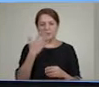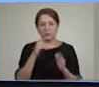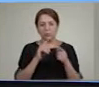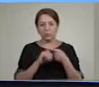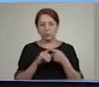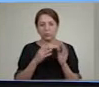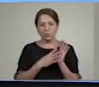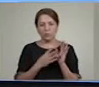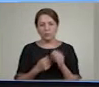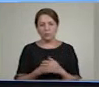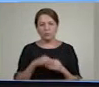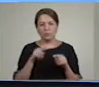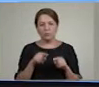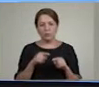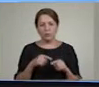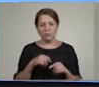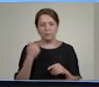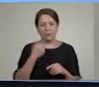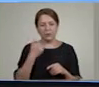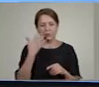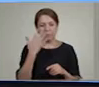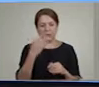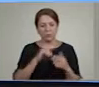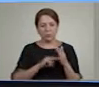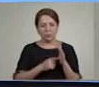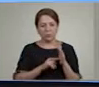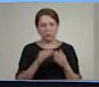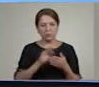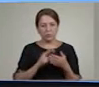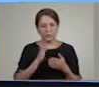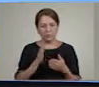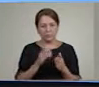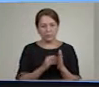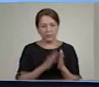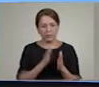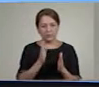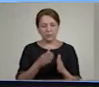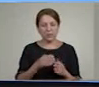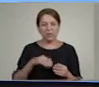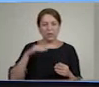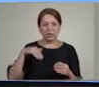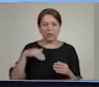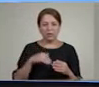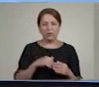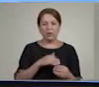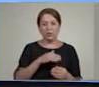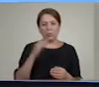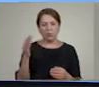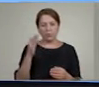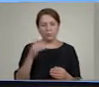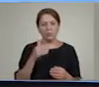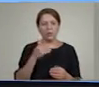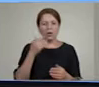9. Bunda avval 5 nuqtani belgilab olamiz. Endi esa 10 tomonga har